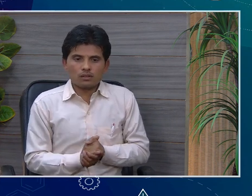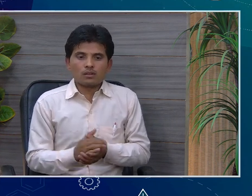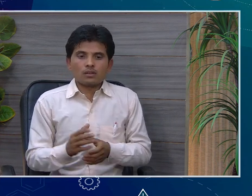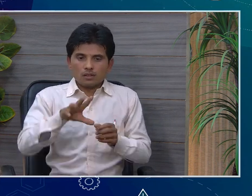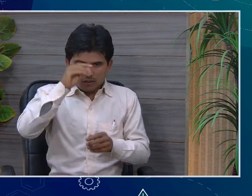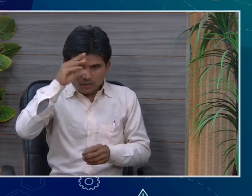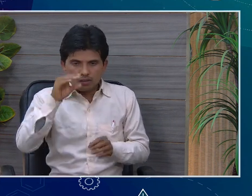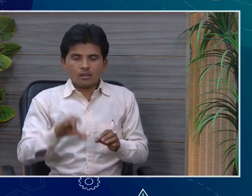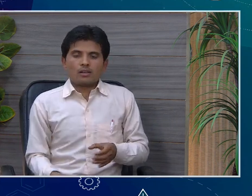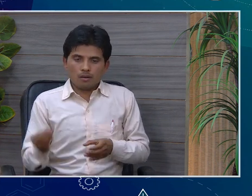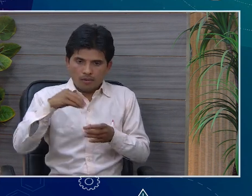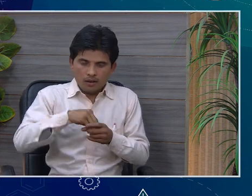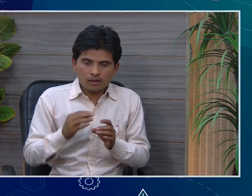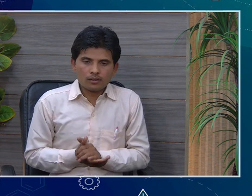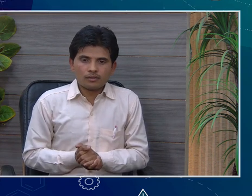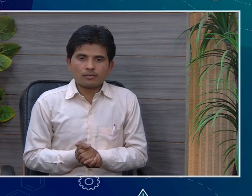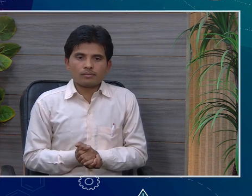तो अगर